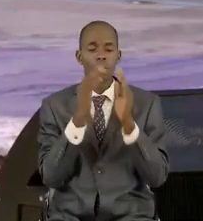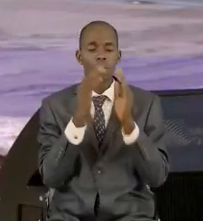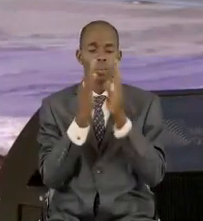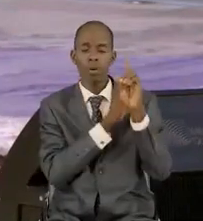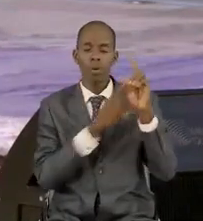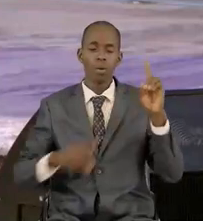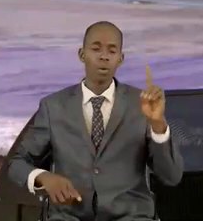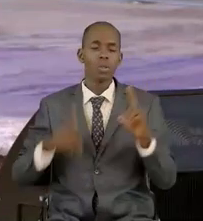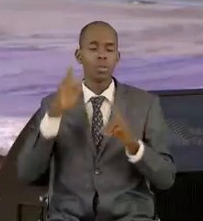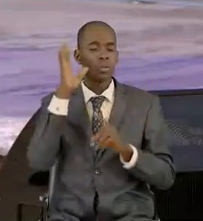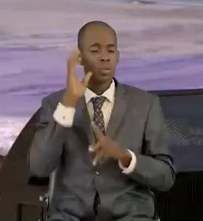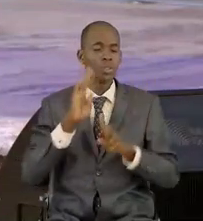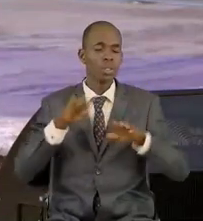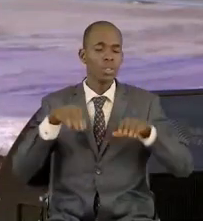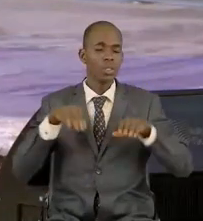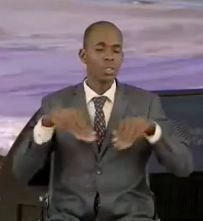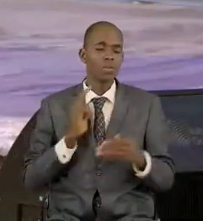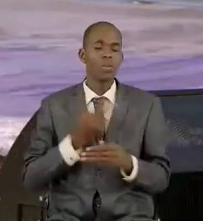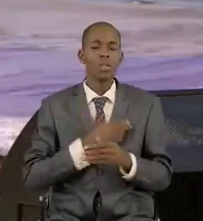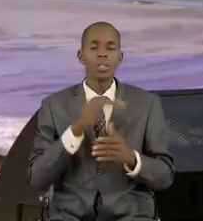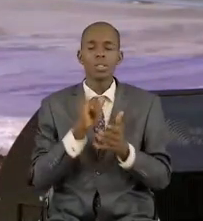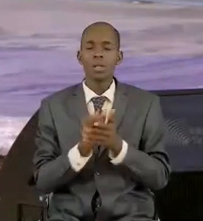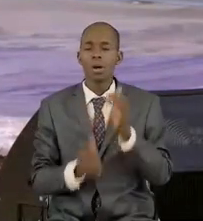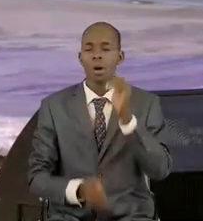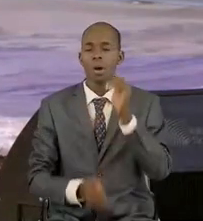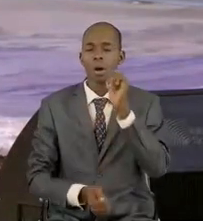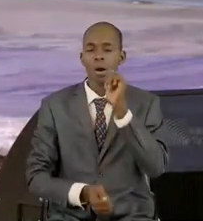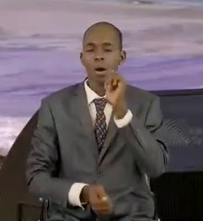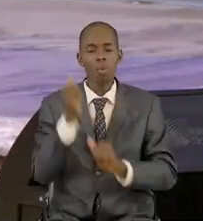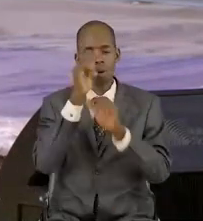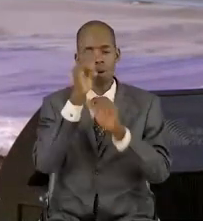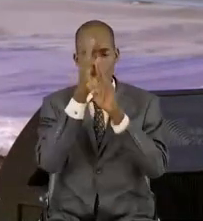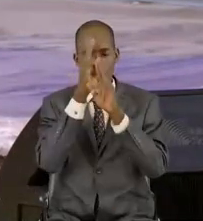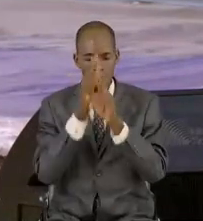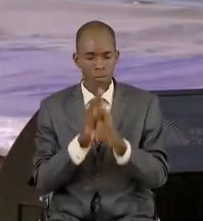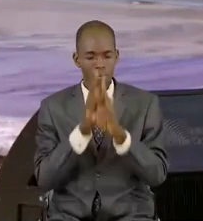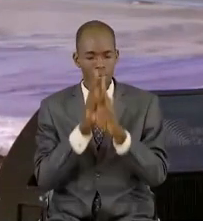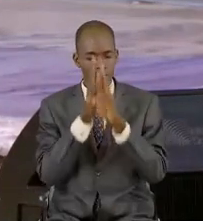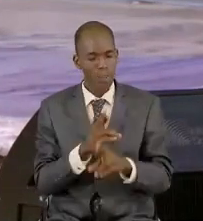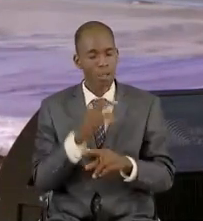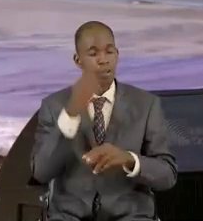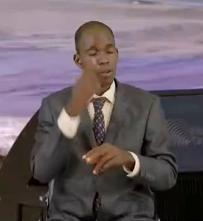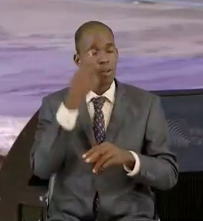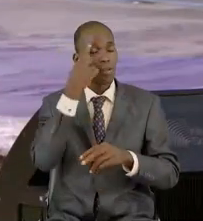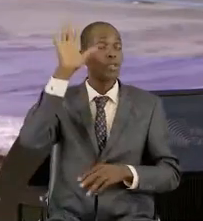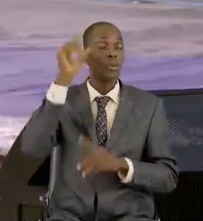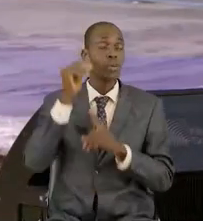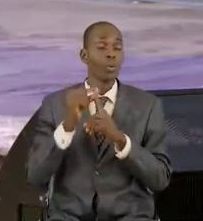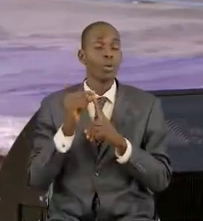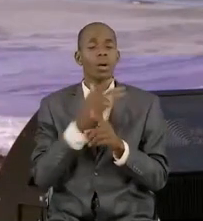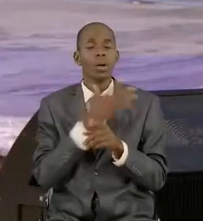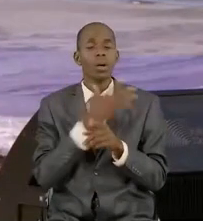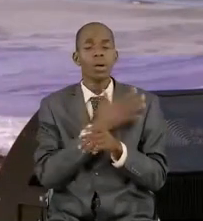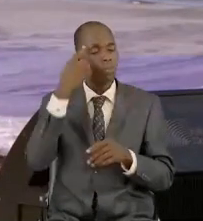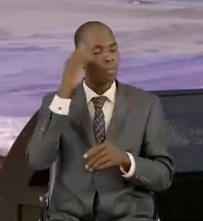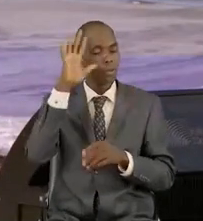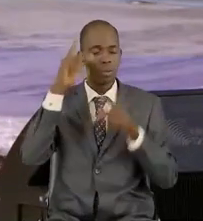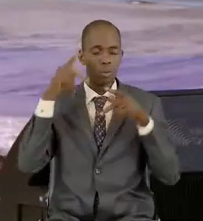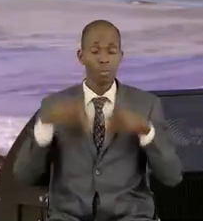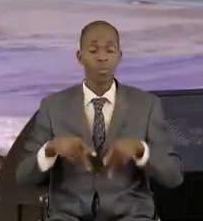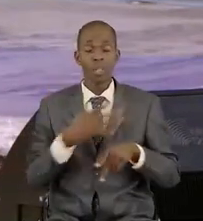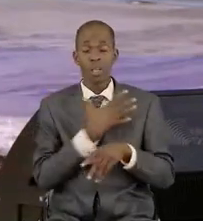que tu nous accordes l'honneur primordial le respect pour ta parole et pour ta personne